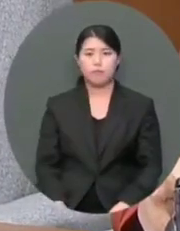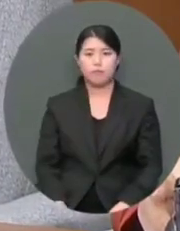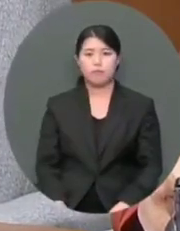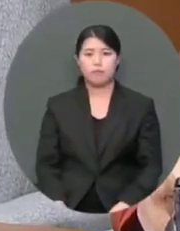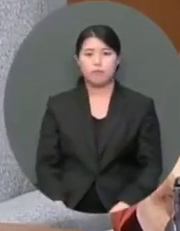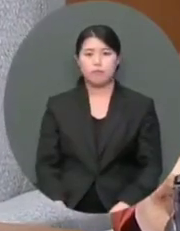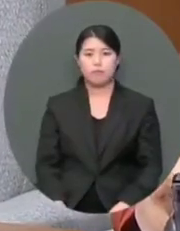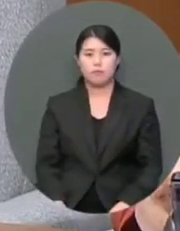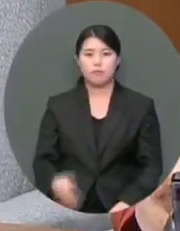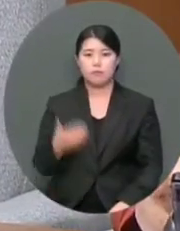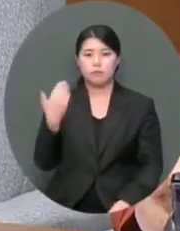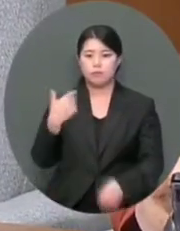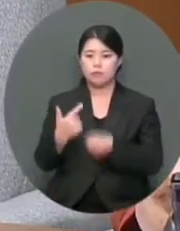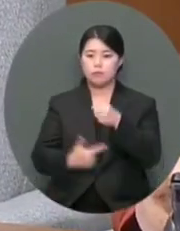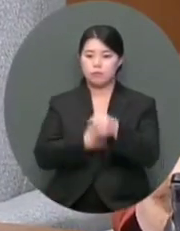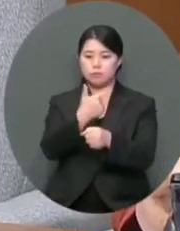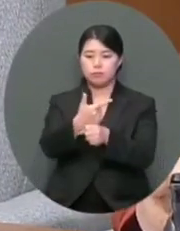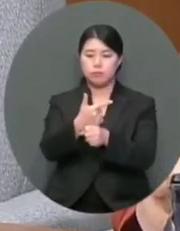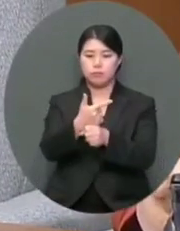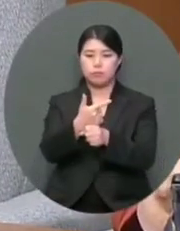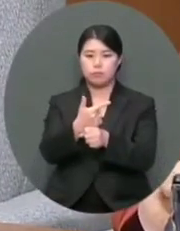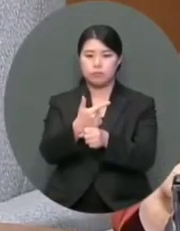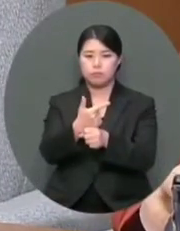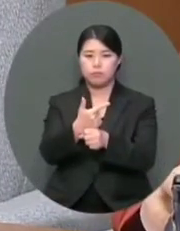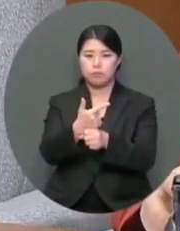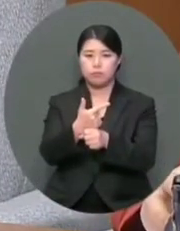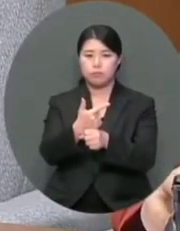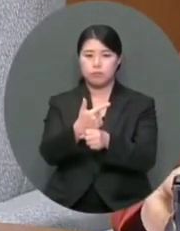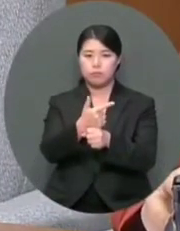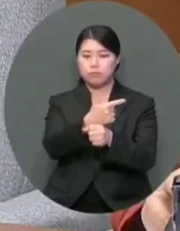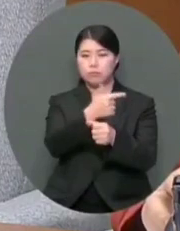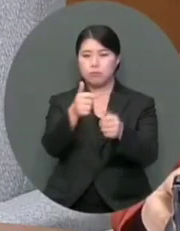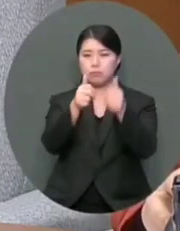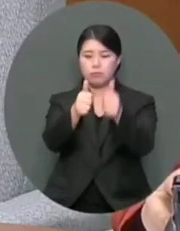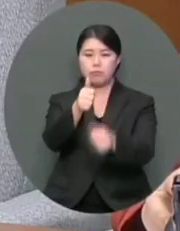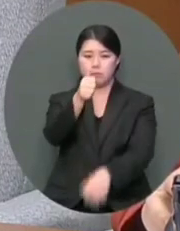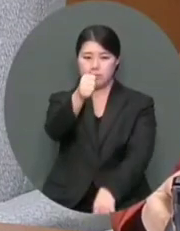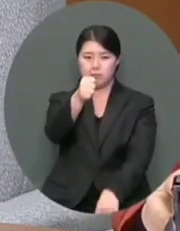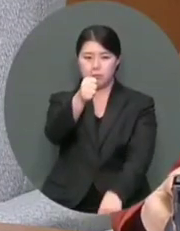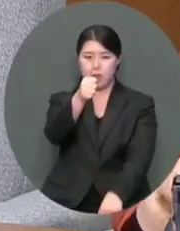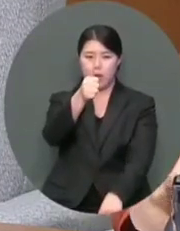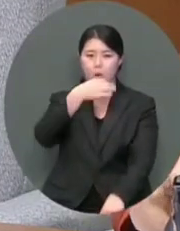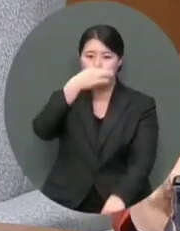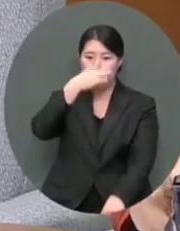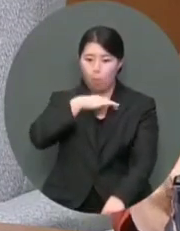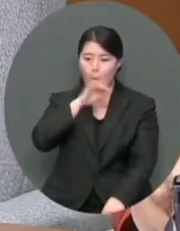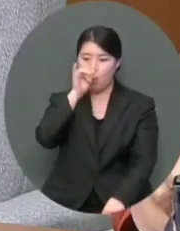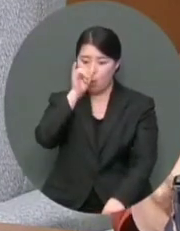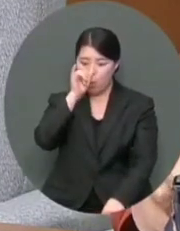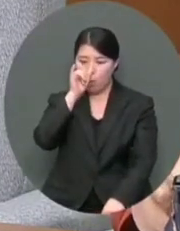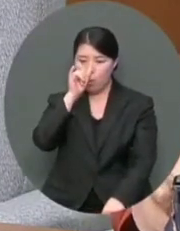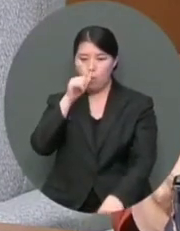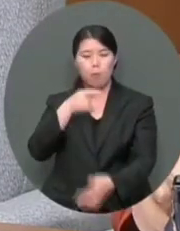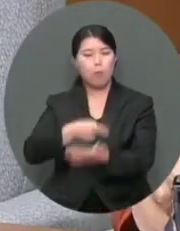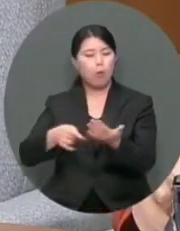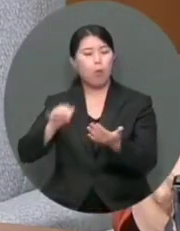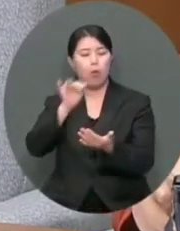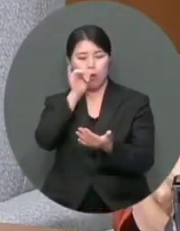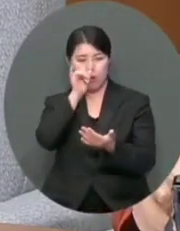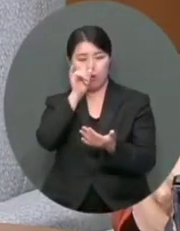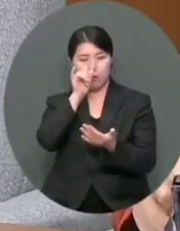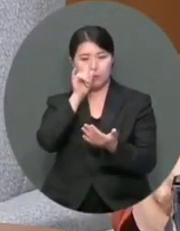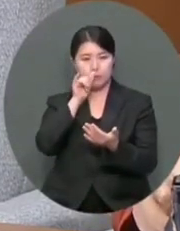그 지난 이제 6년의 대법원 그 김명수 대법원장의 공과 과가 있습니다만 이제 여러